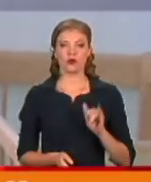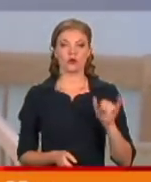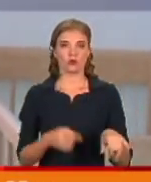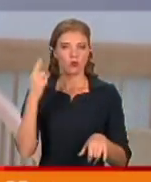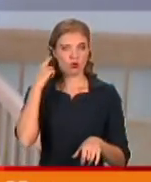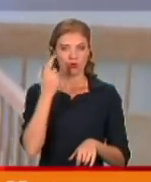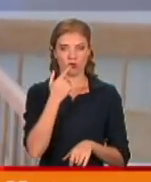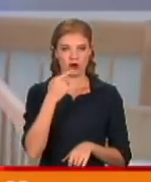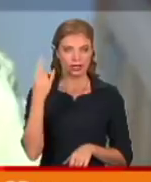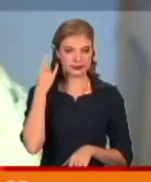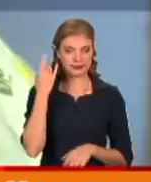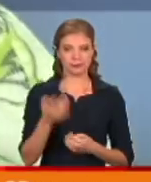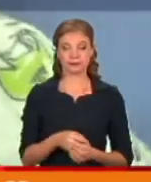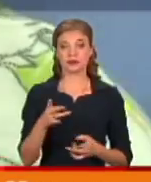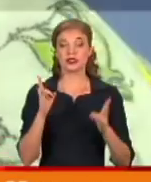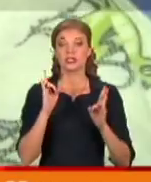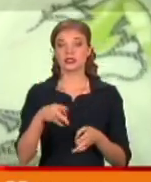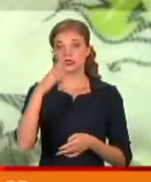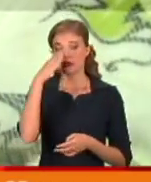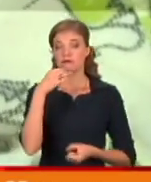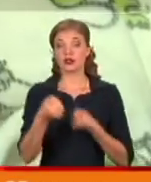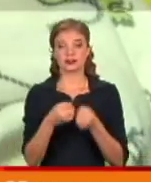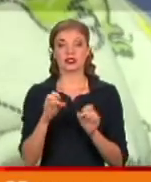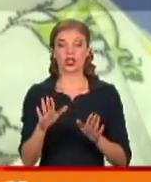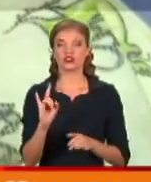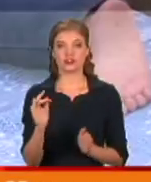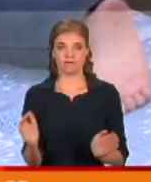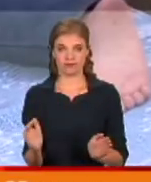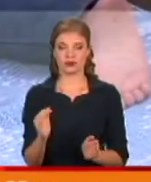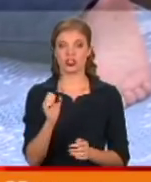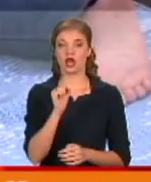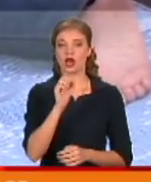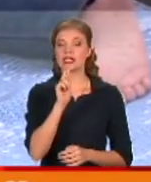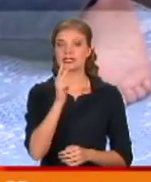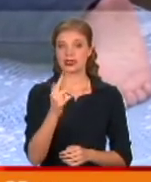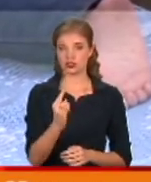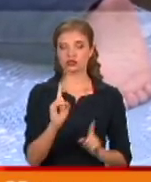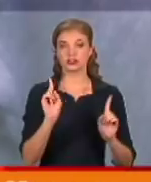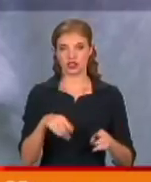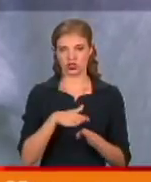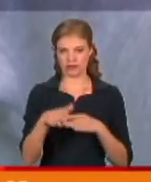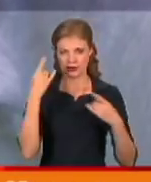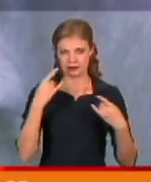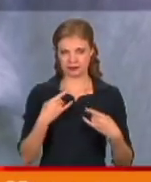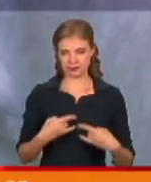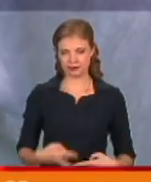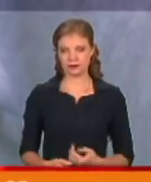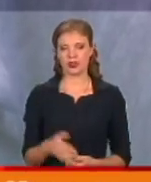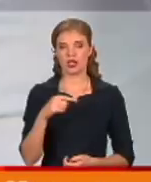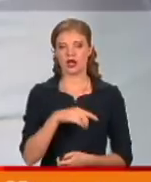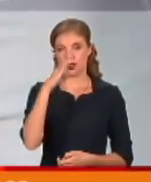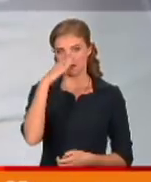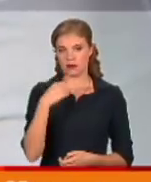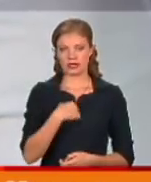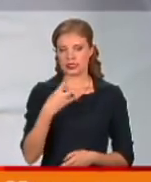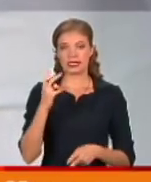уха красне, все. Дістав батькових стусанів не лише малий Давид. 3-річний Єгор теж увесь у забоях та синцях. Лютий